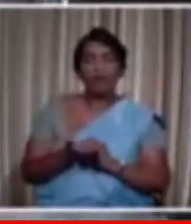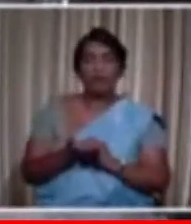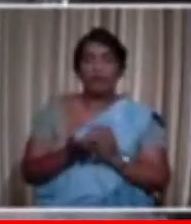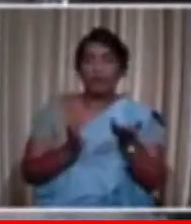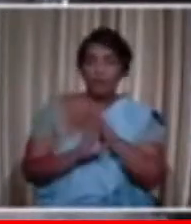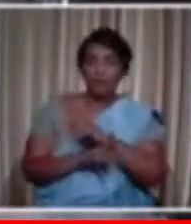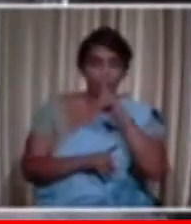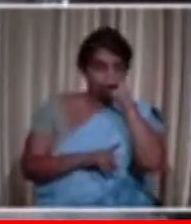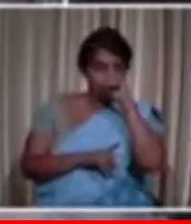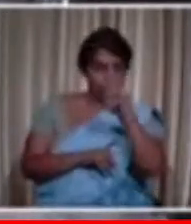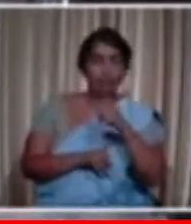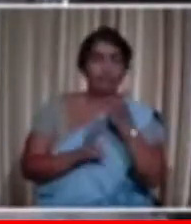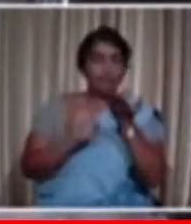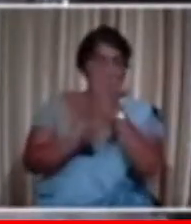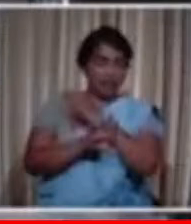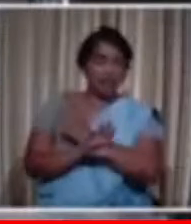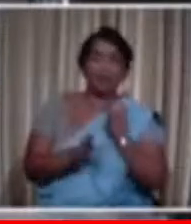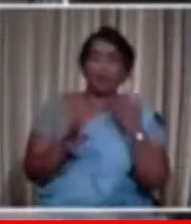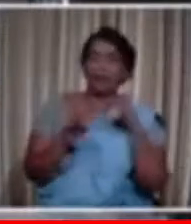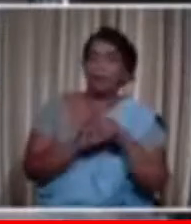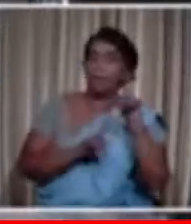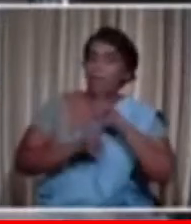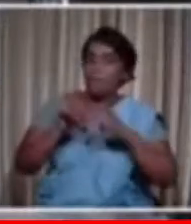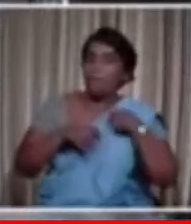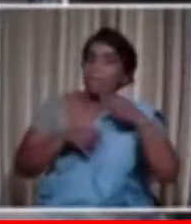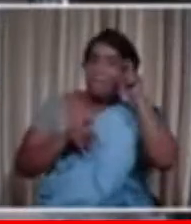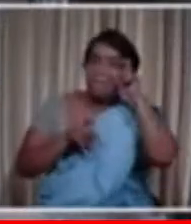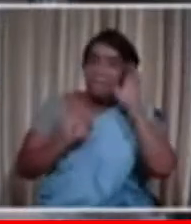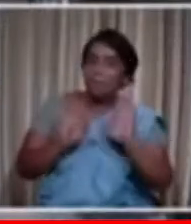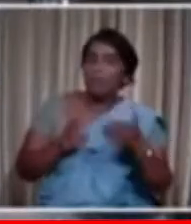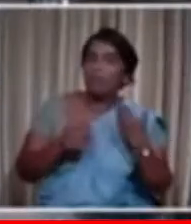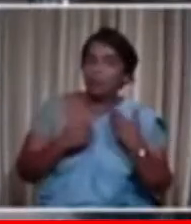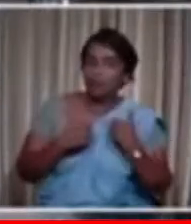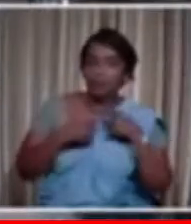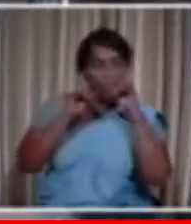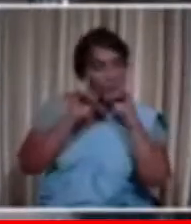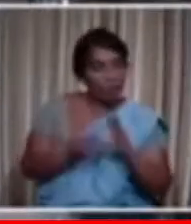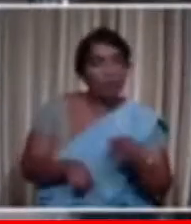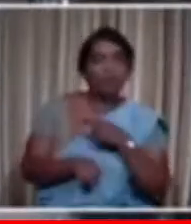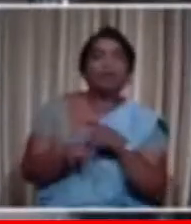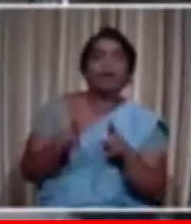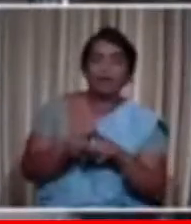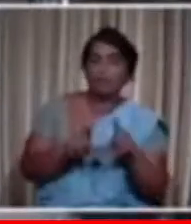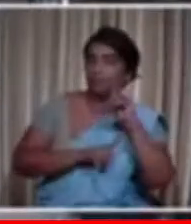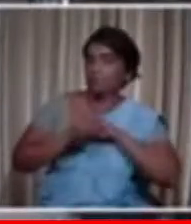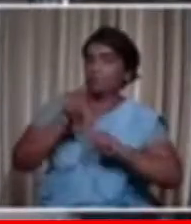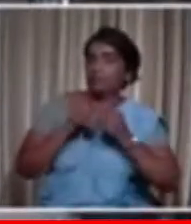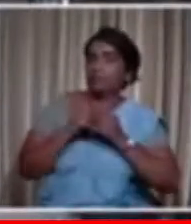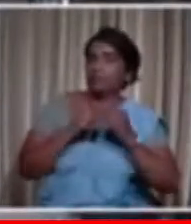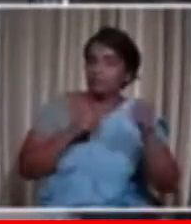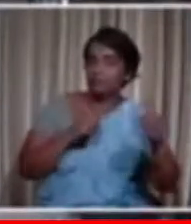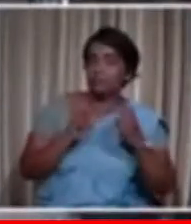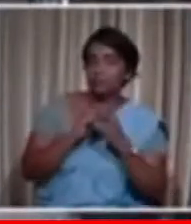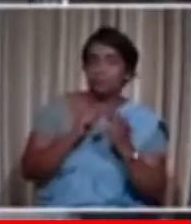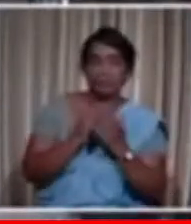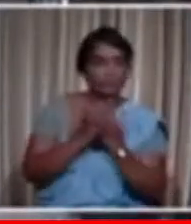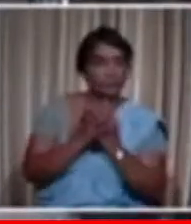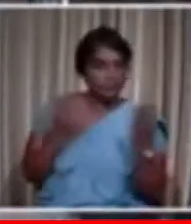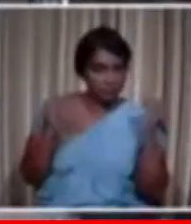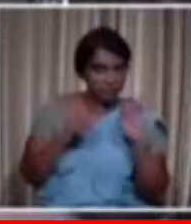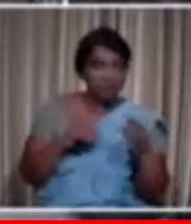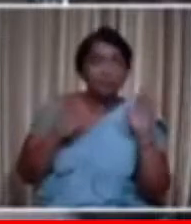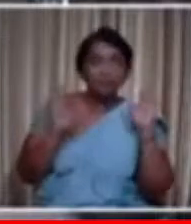පහුගිය සතියේ තකලින් ඇවිල්ලා පාර්ලිමේන්තුවේ බලාපොරොත්තු වුණා මේ විදිහටම සාකච්ඡාවක් කරලා විසඳුමකට එයි